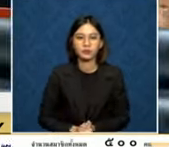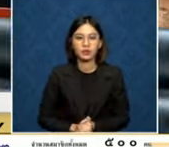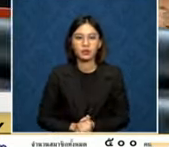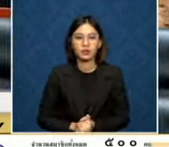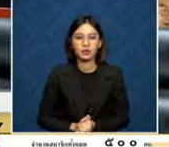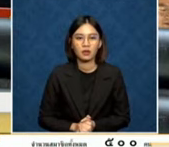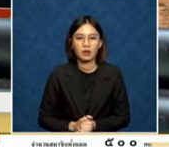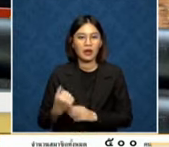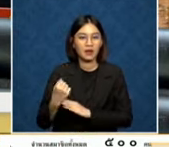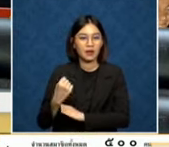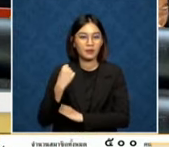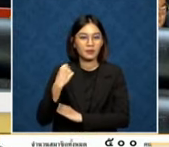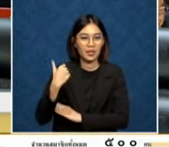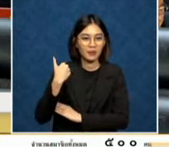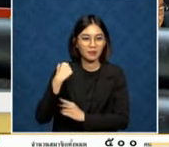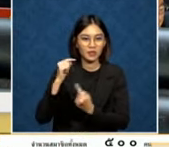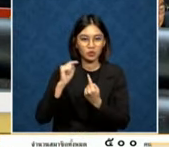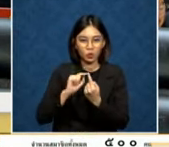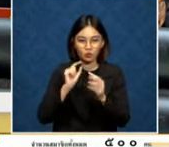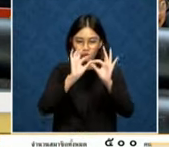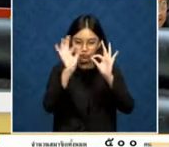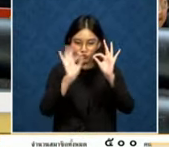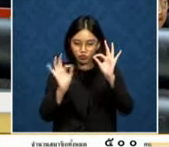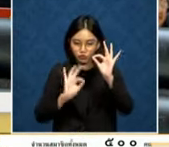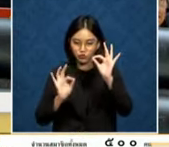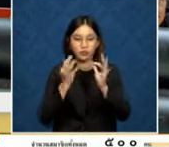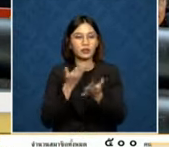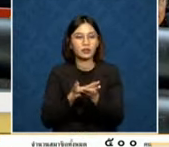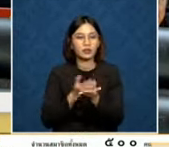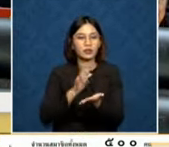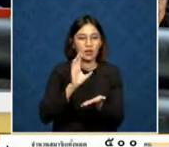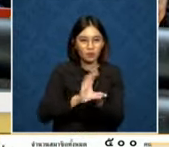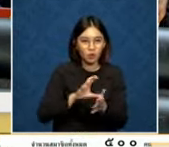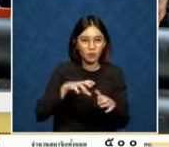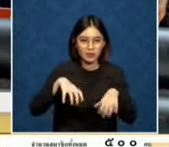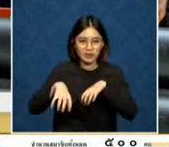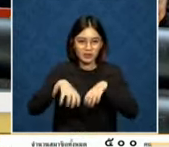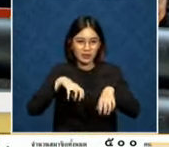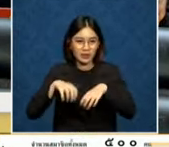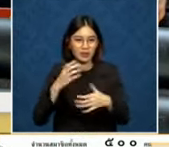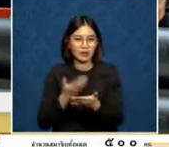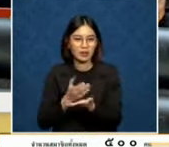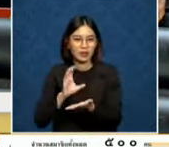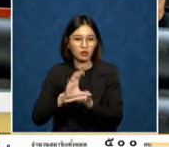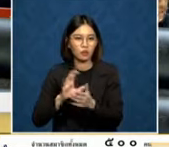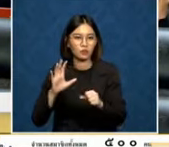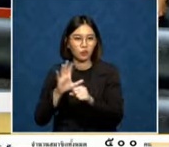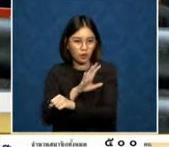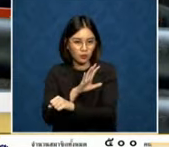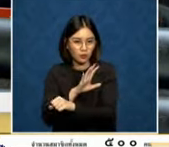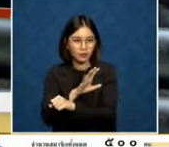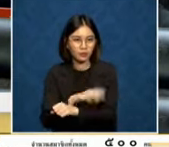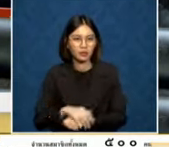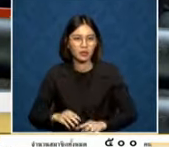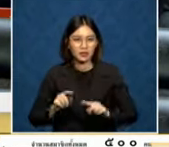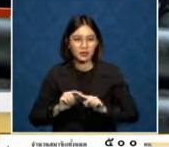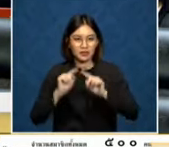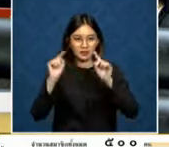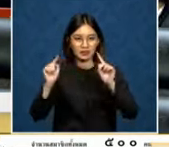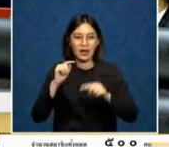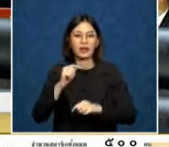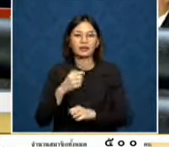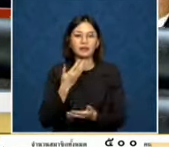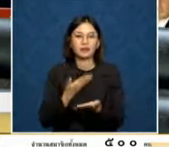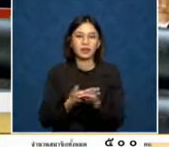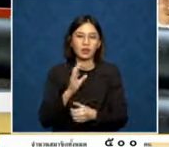ขณะที่ท่านมีอำนาจในการเขียนงบประมาณจัดสรรงบประมาณอย่างเต็มที่ไม่เหมือนกับงบประมาณใน